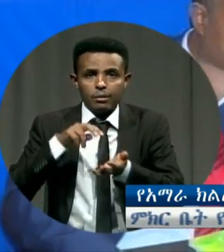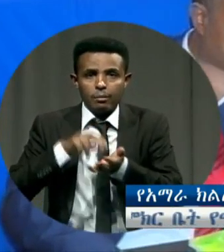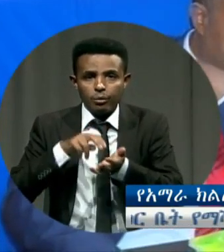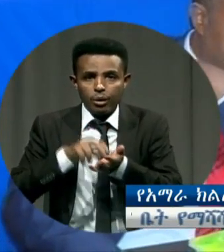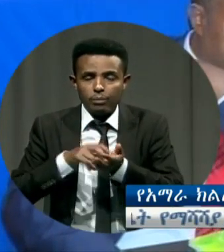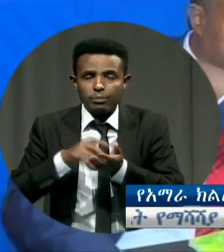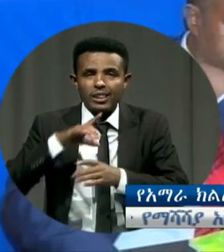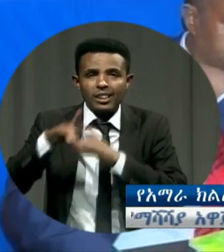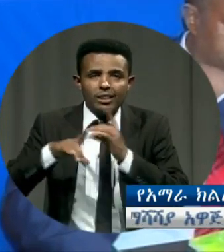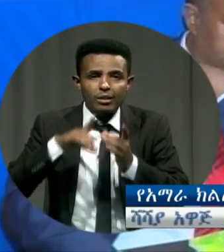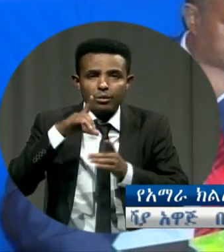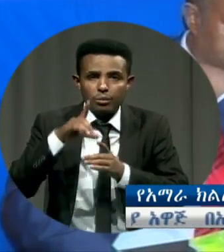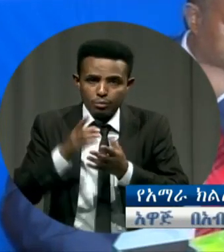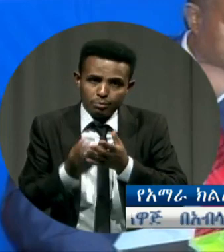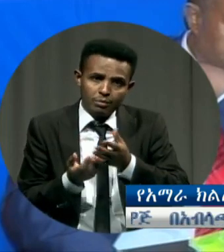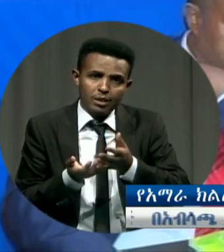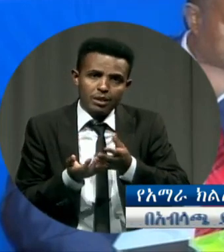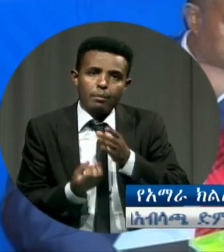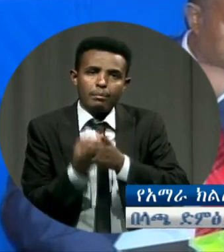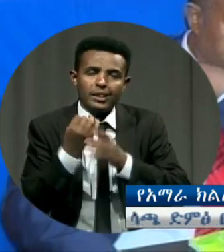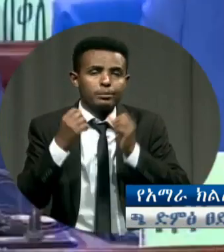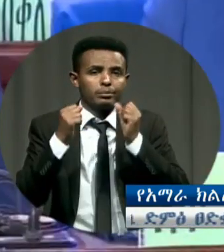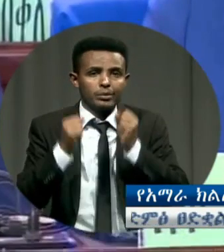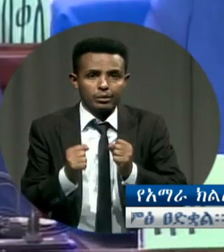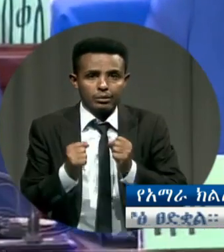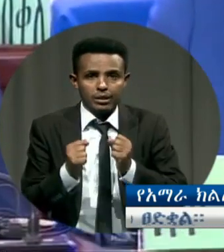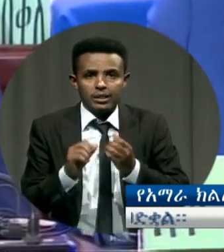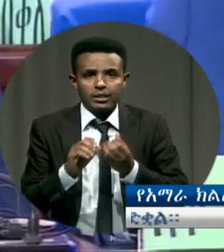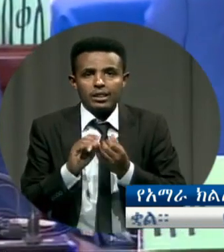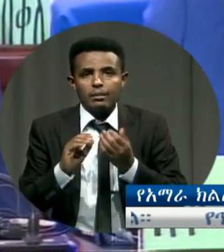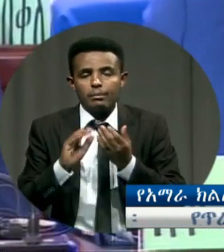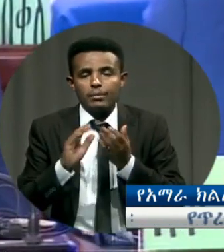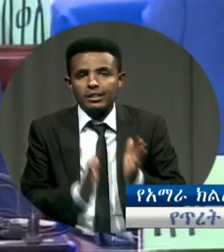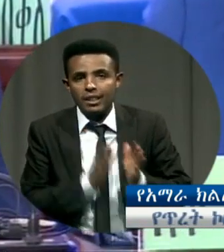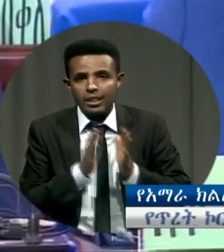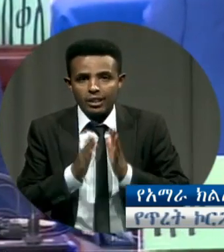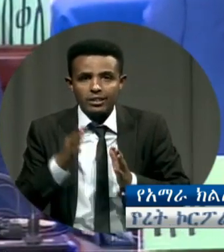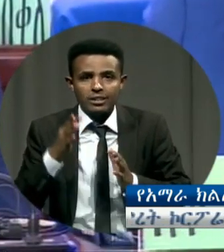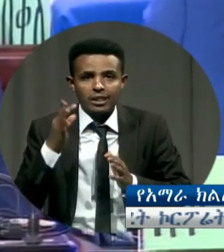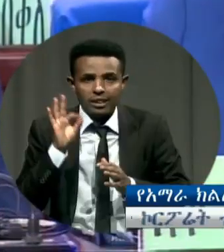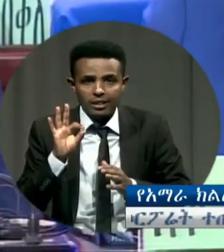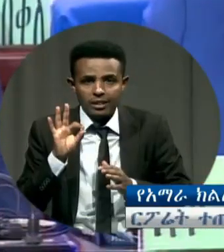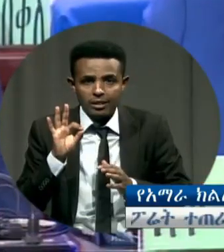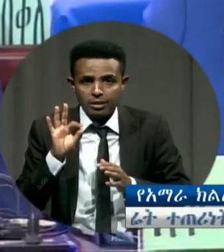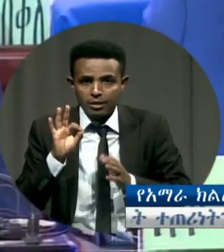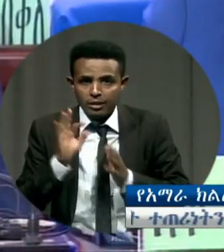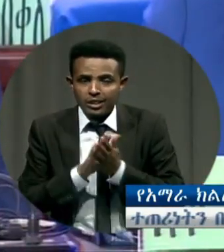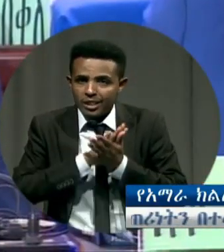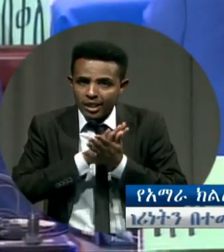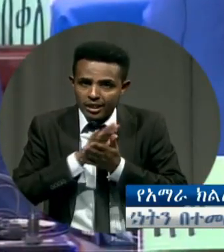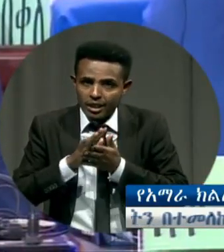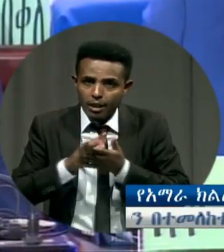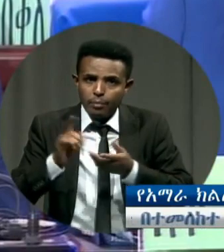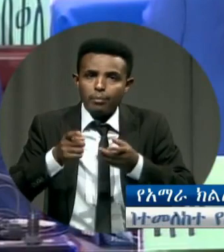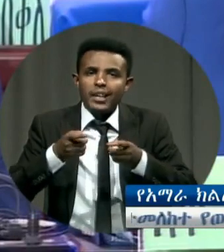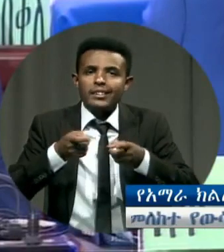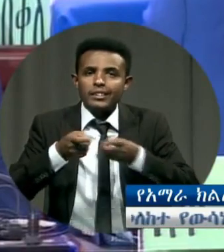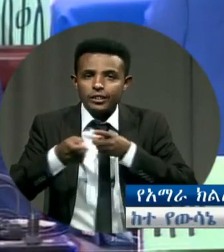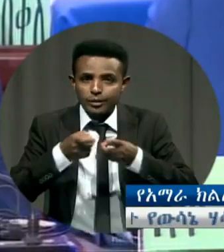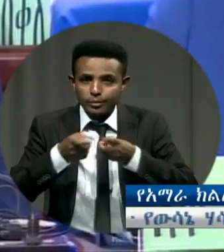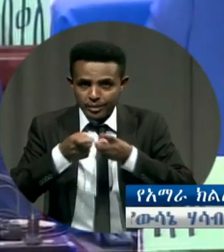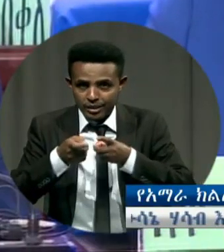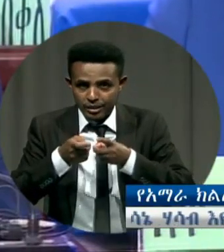የክልሉን ሀብት በአግባቡ ማልማት በሚችል መልኩ ስለመደራጀቱ፣ ዘጠኝ ጥረት ኮርፖሬት የጠራ ማኔጅመንት ስርዓት መዘርጋት